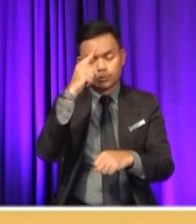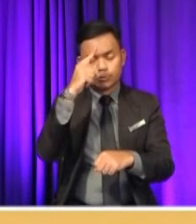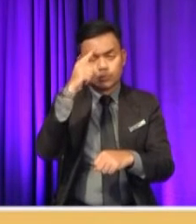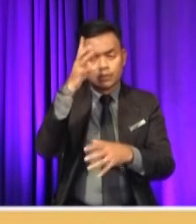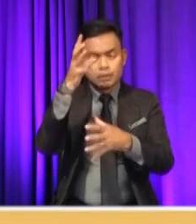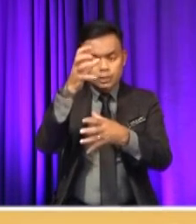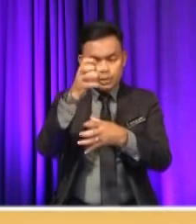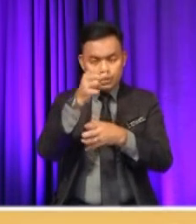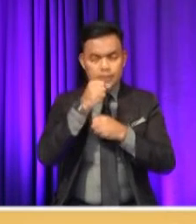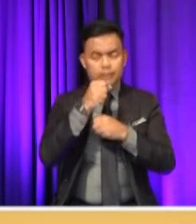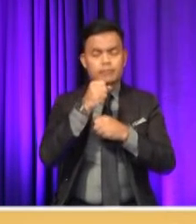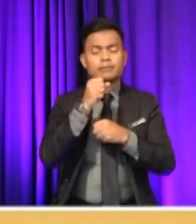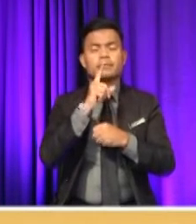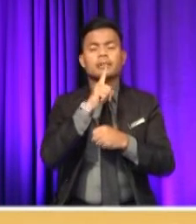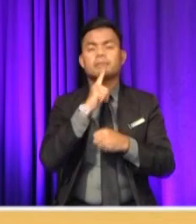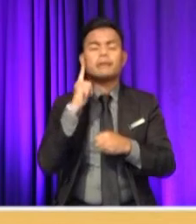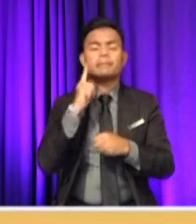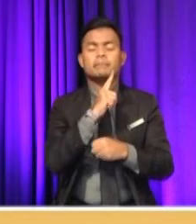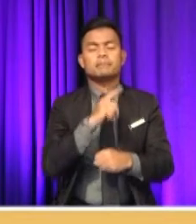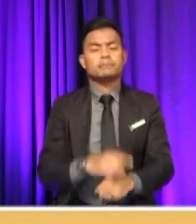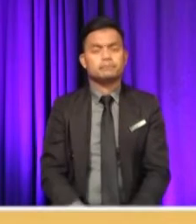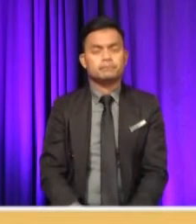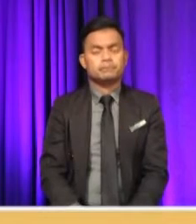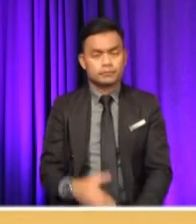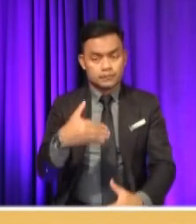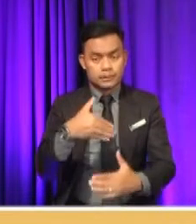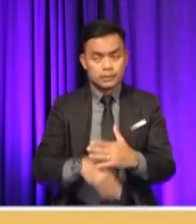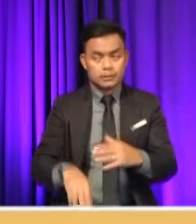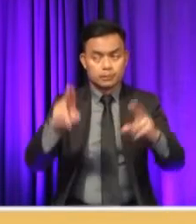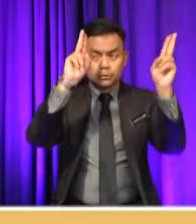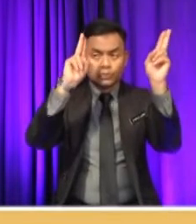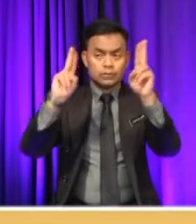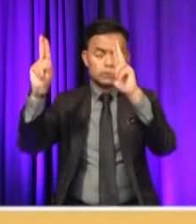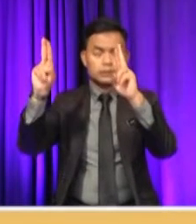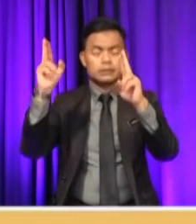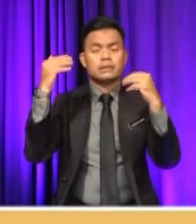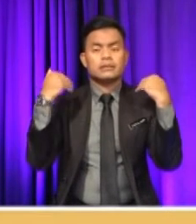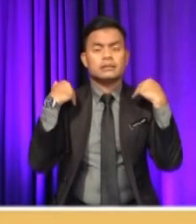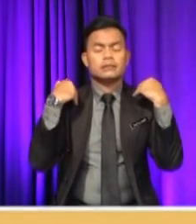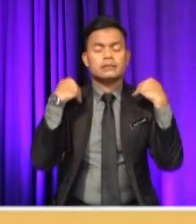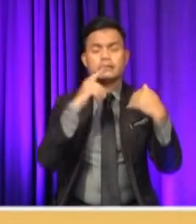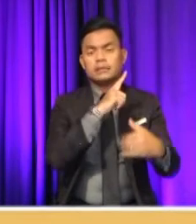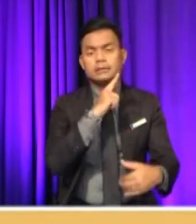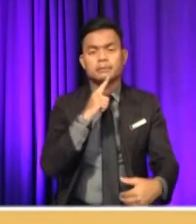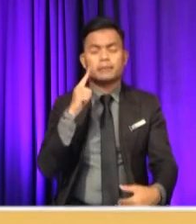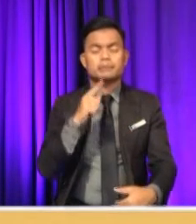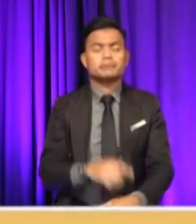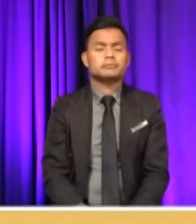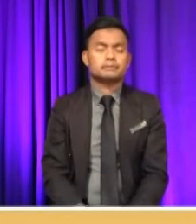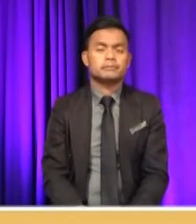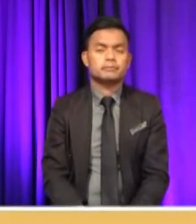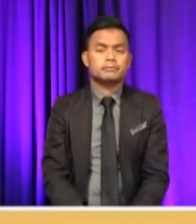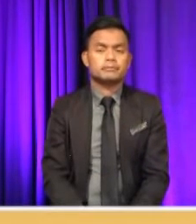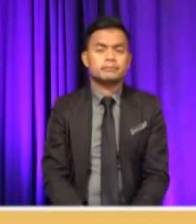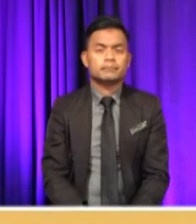terdapat dalam udara termampat. Sebab dalam udara pun dia ada lembapan, jadi kita kena keringkan udara tu. Okey, yang keempat